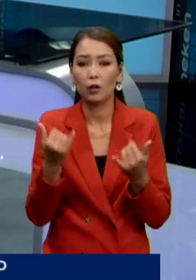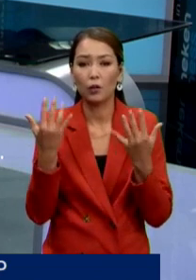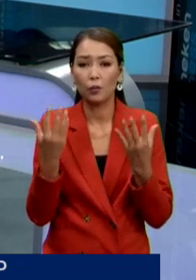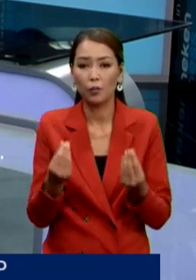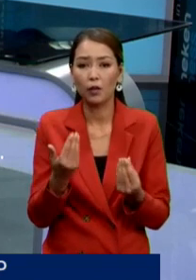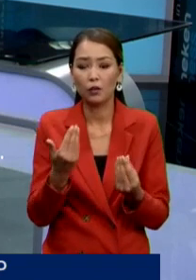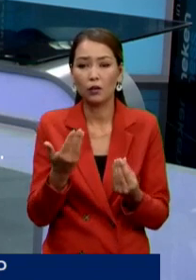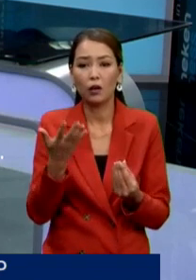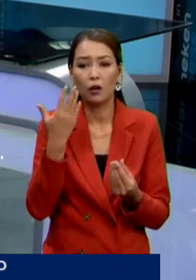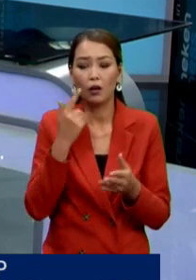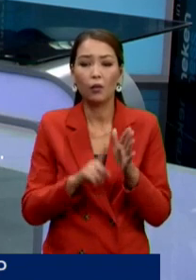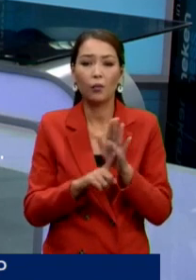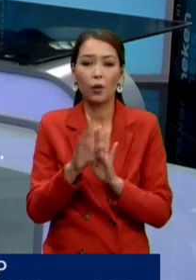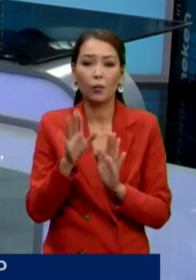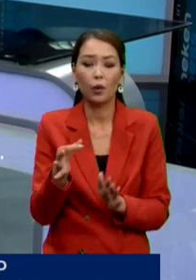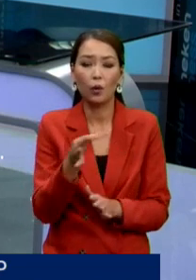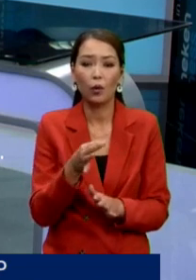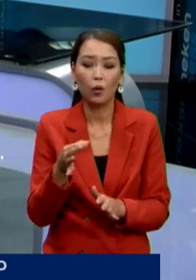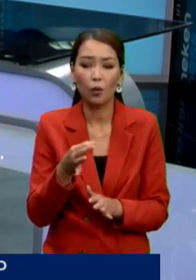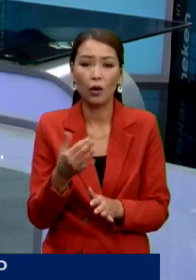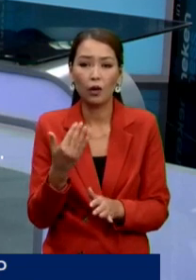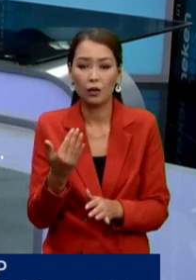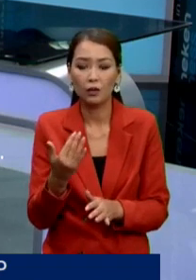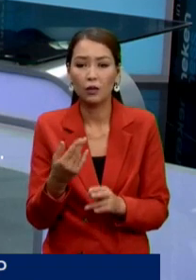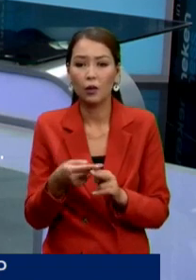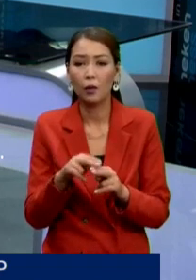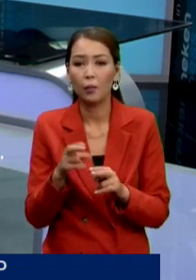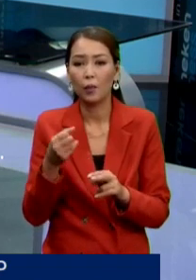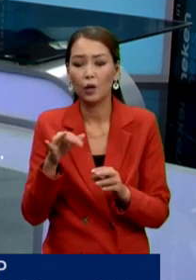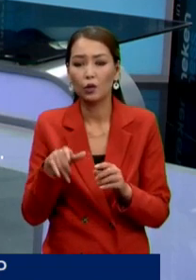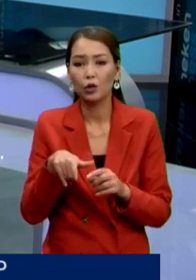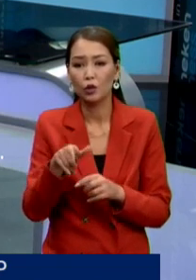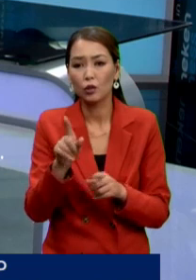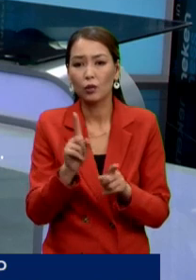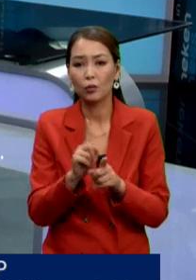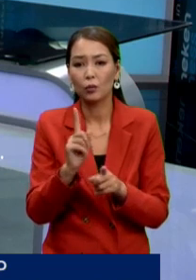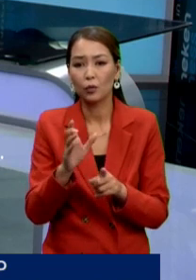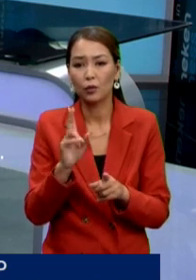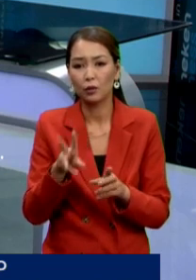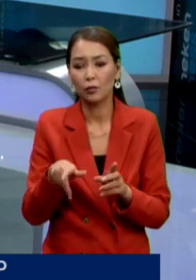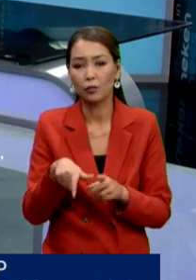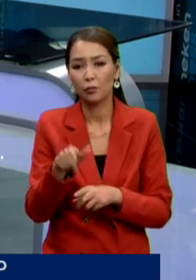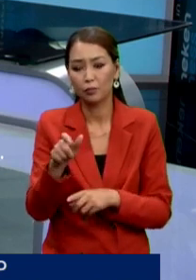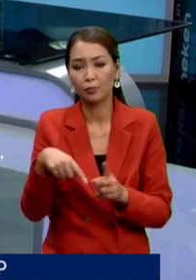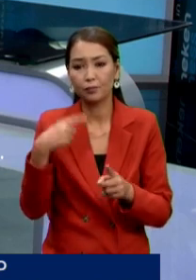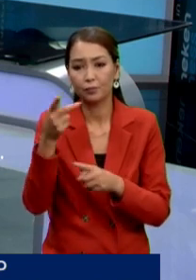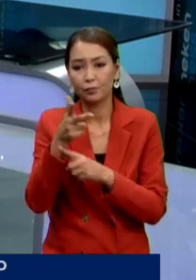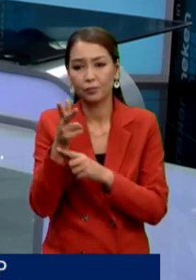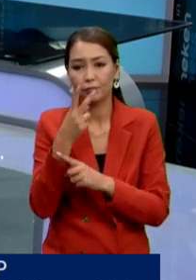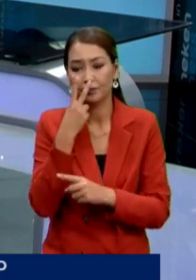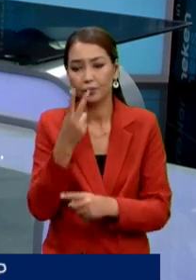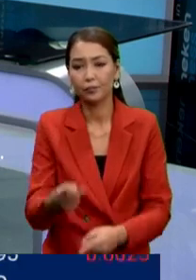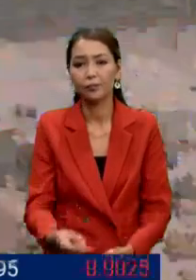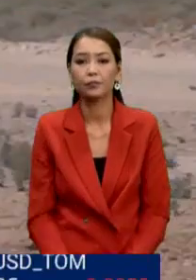тоза бастаған. Облыс орталығы былай тұрсын, ауданға жетуіміз мұң болды деген жұрттың назы. Келесі бейне материалда.